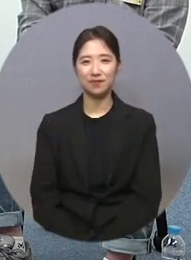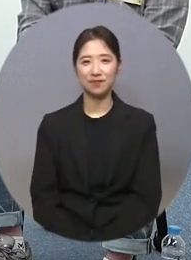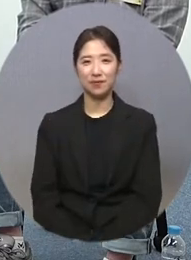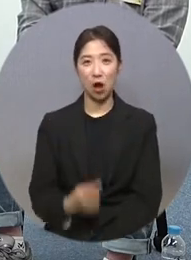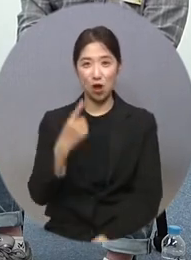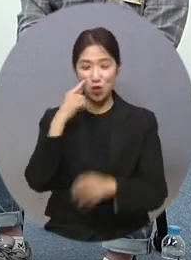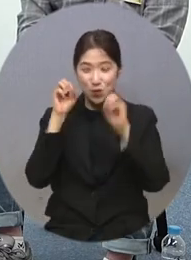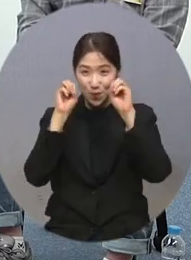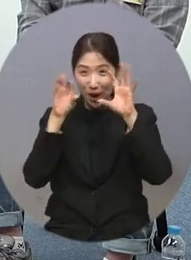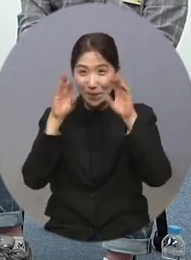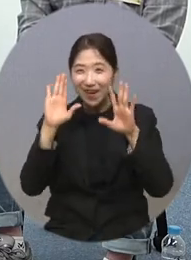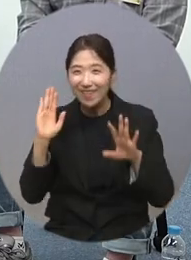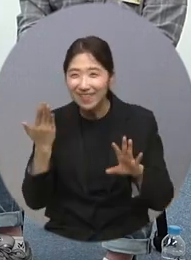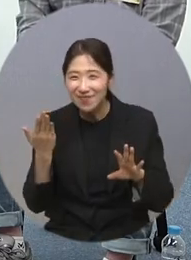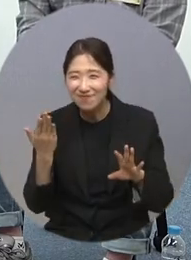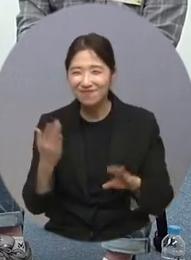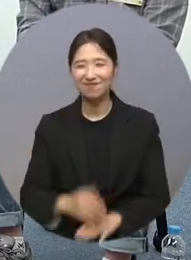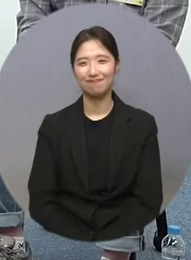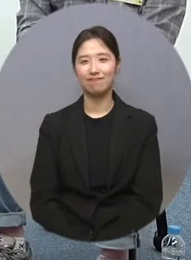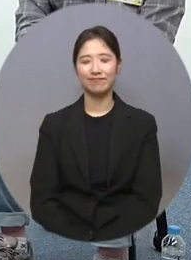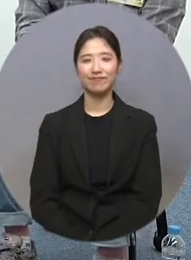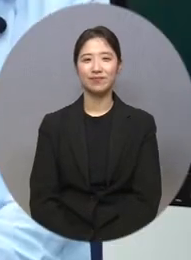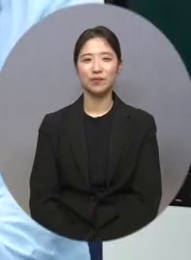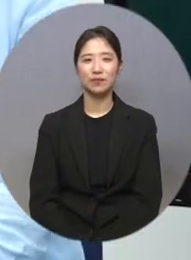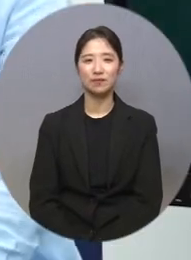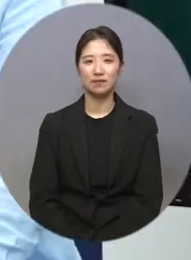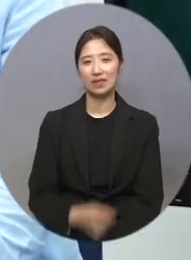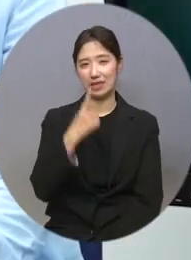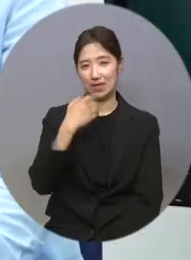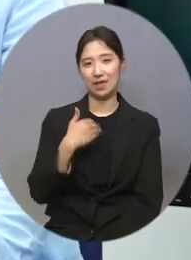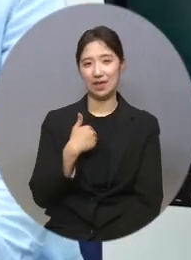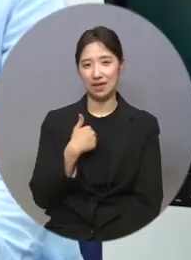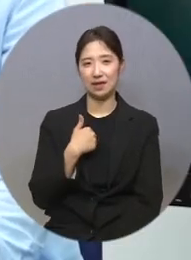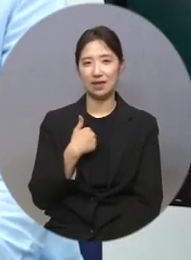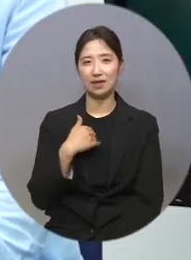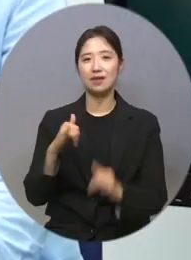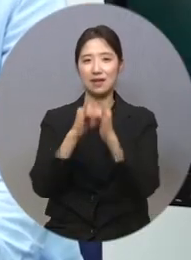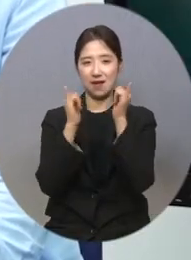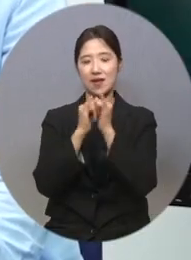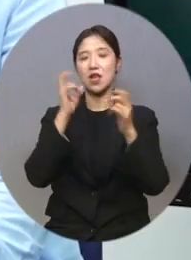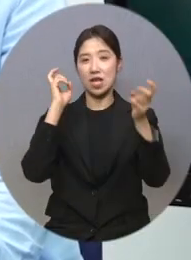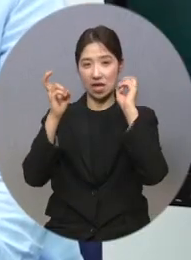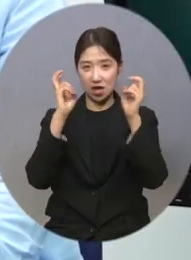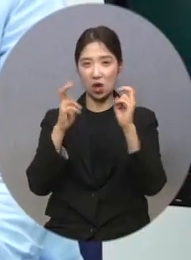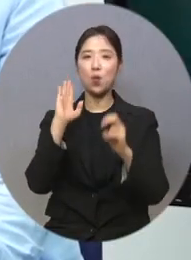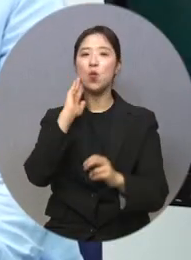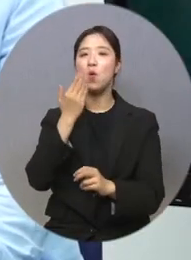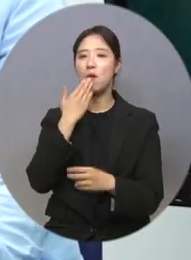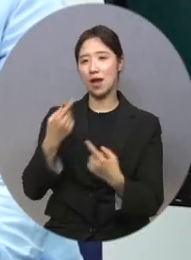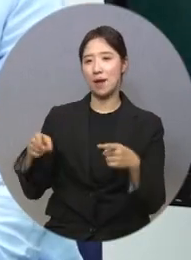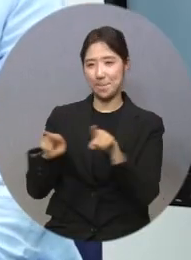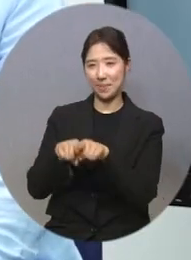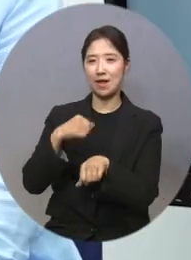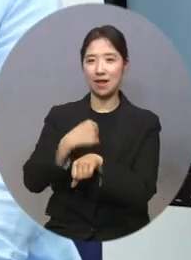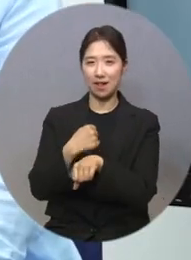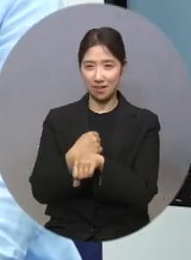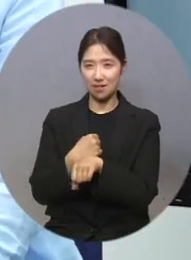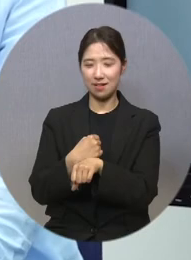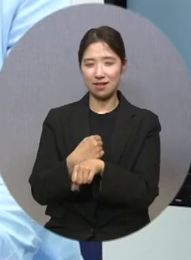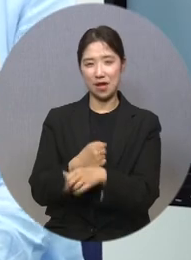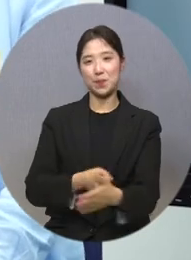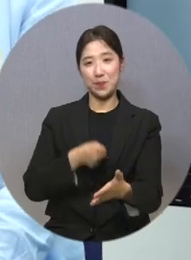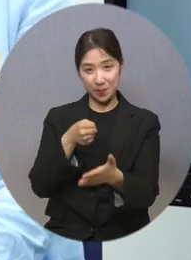눈빛이 빛나십니다. 네. 네네. 저는 사회적 기업을 농인들과 함께 하겠다라고 했을